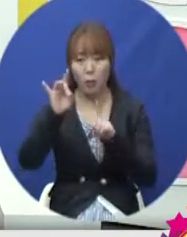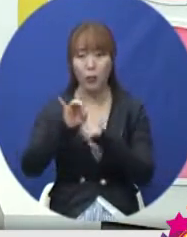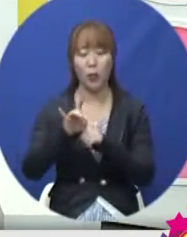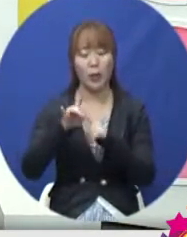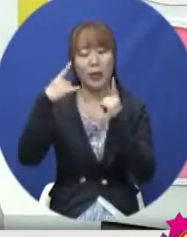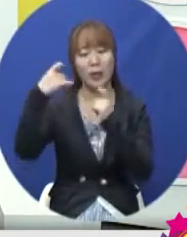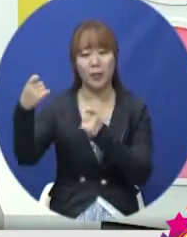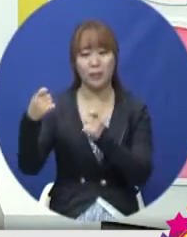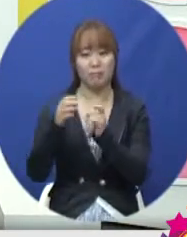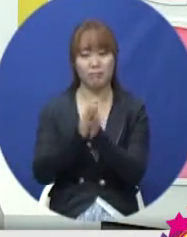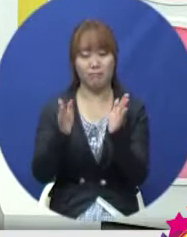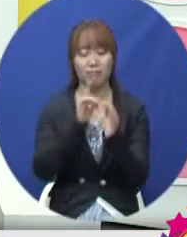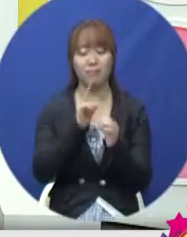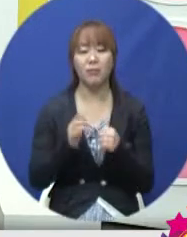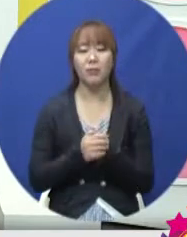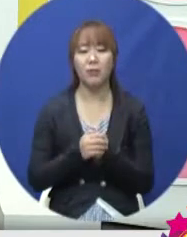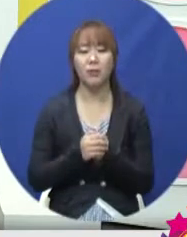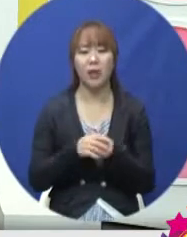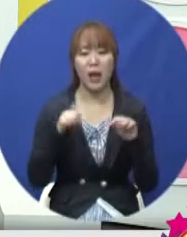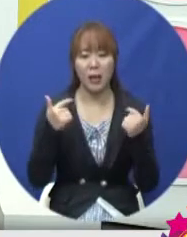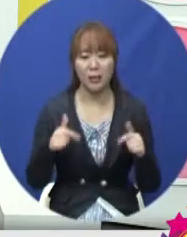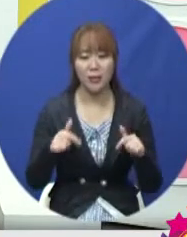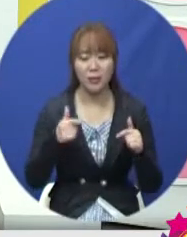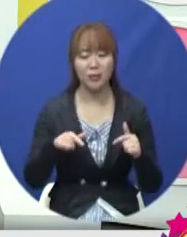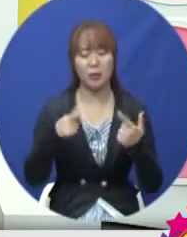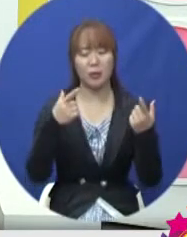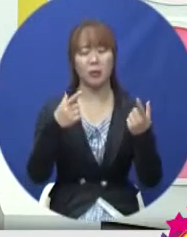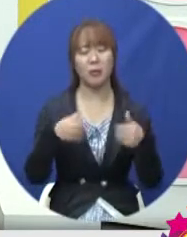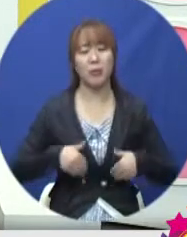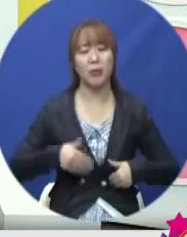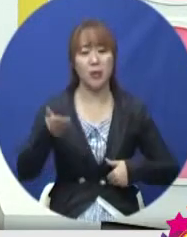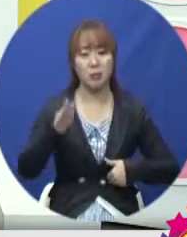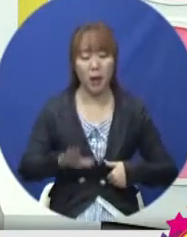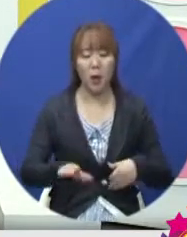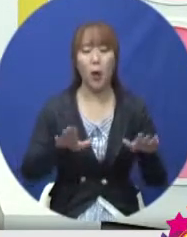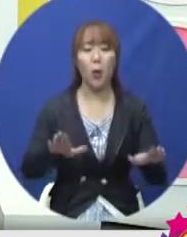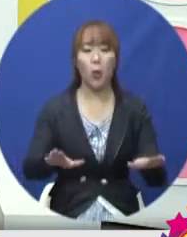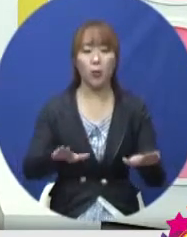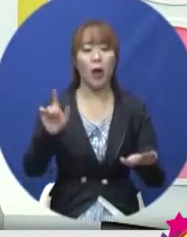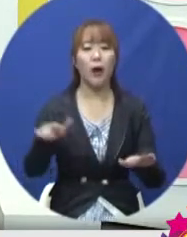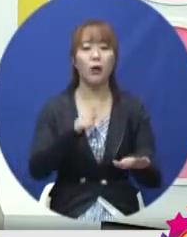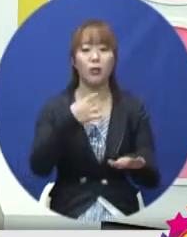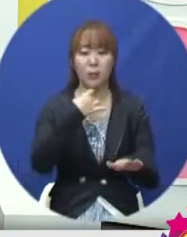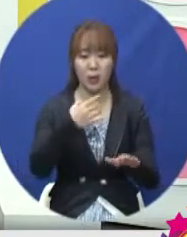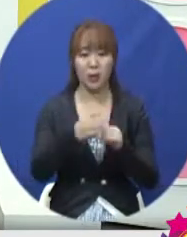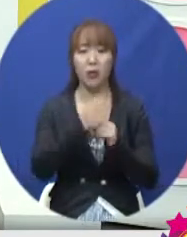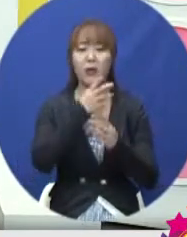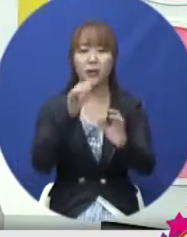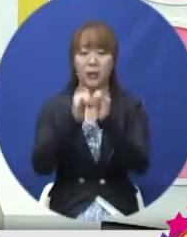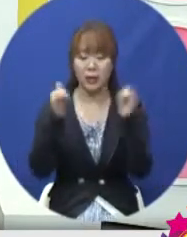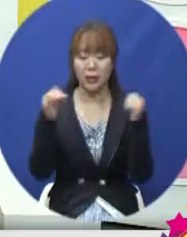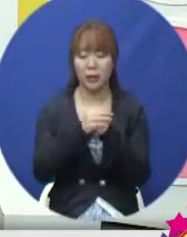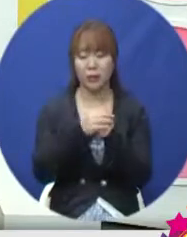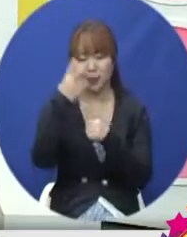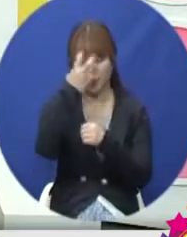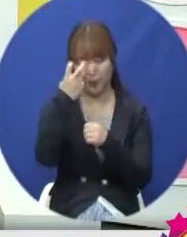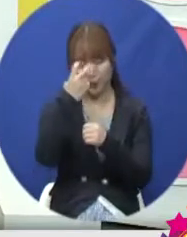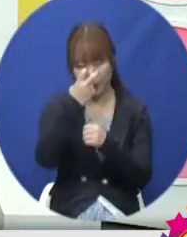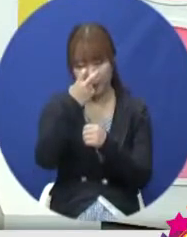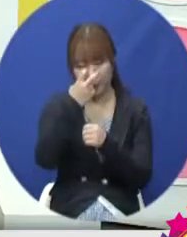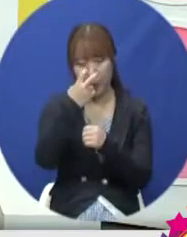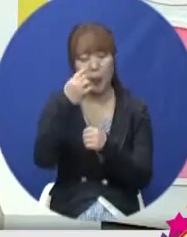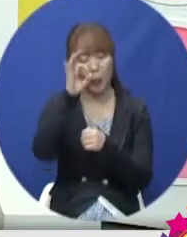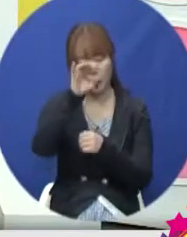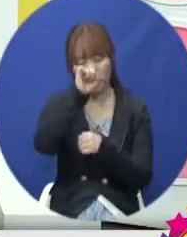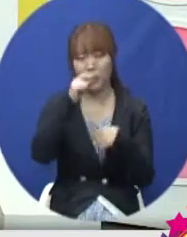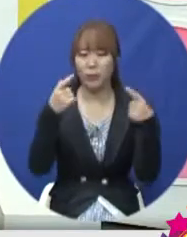하게 된 날인데요. 자, 항상 또 우리가 그래야지만은 오늘 하루만큼은 우리 어르신들을 살펴보는 건 어떨까